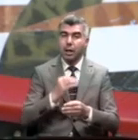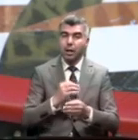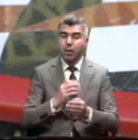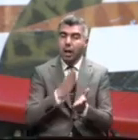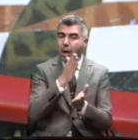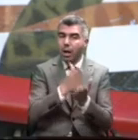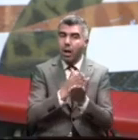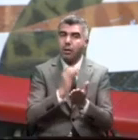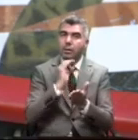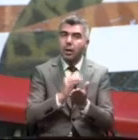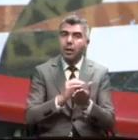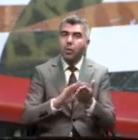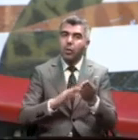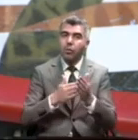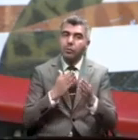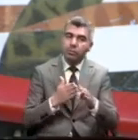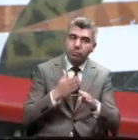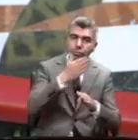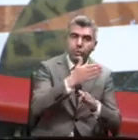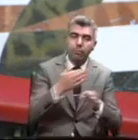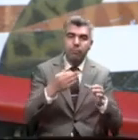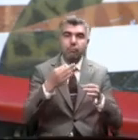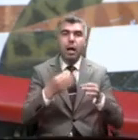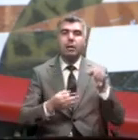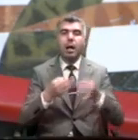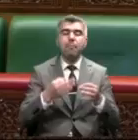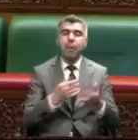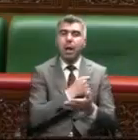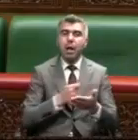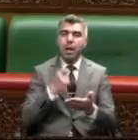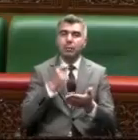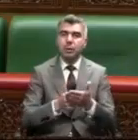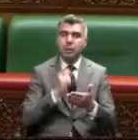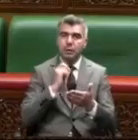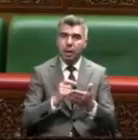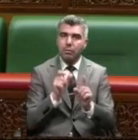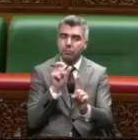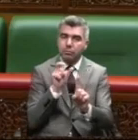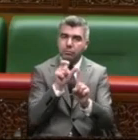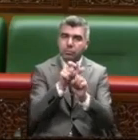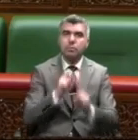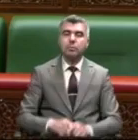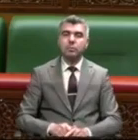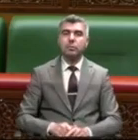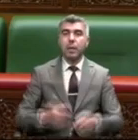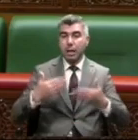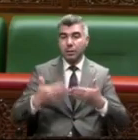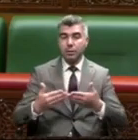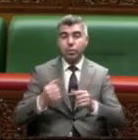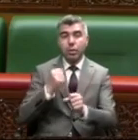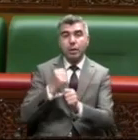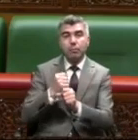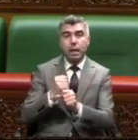باش تلجا للقضاء مباشره باش تدافع على حقوق المستهلكين هذا اشتغال يومي